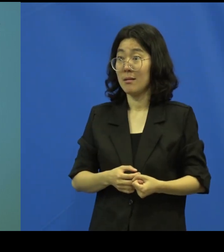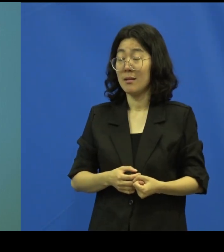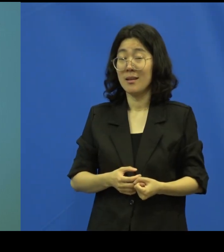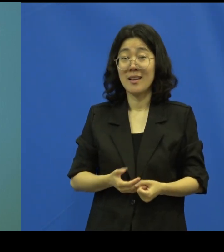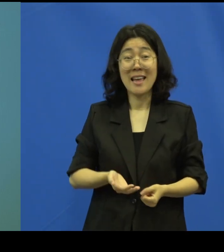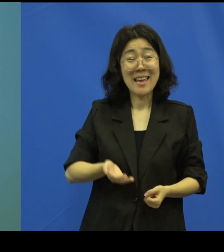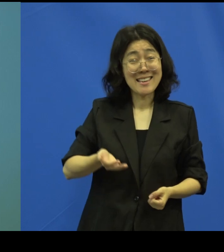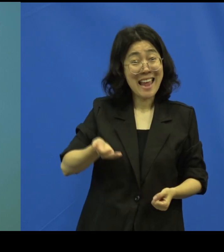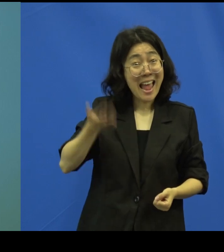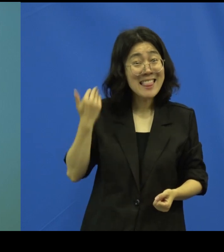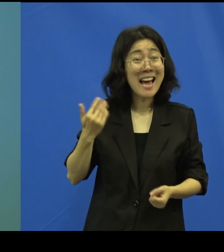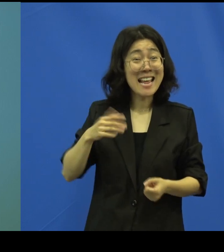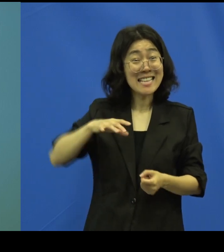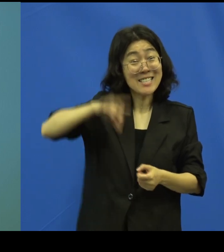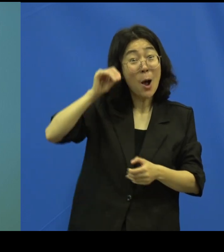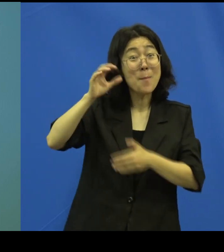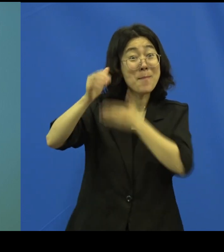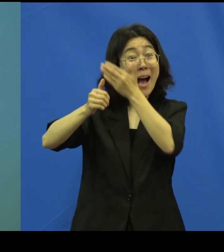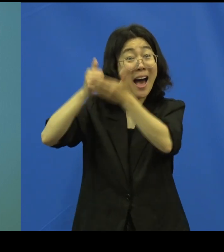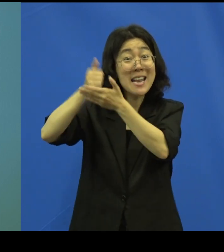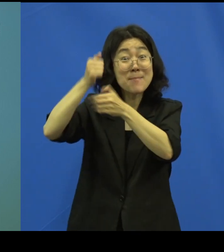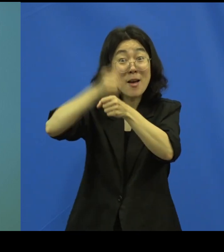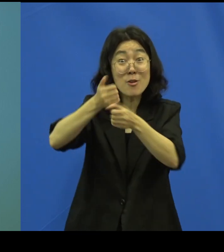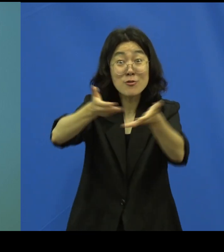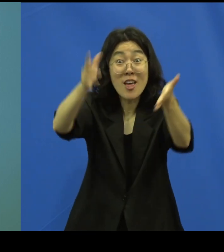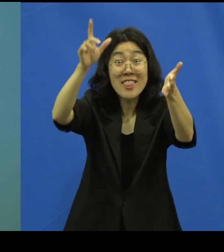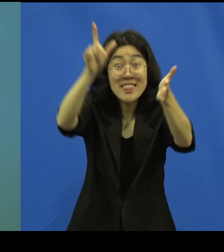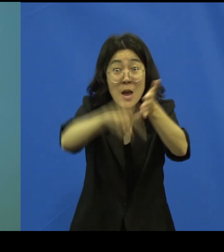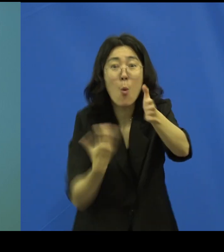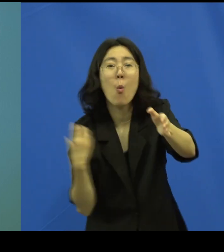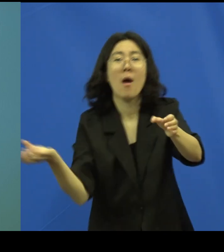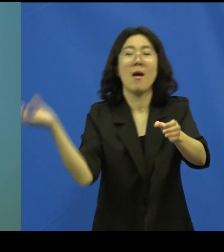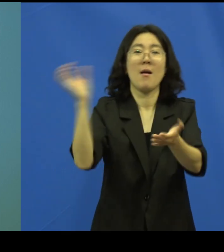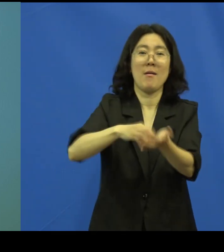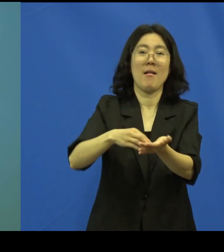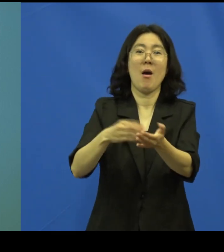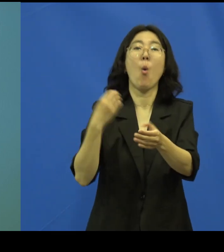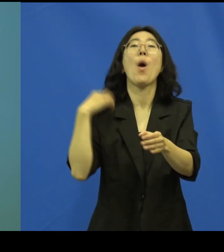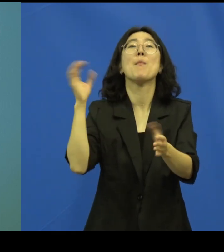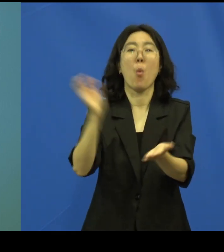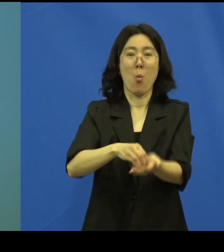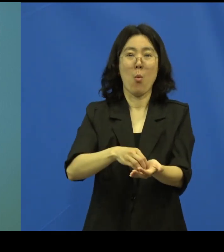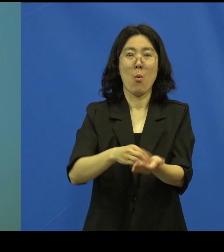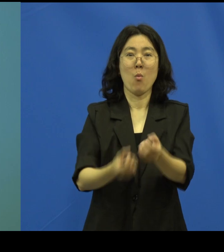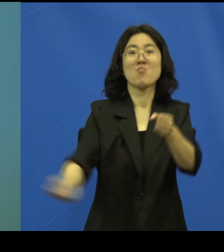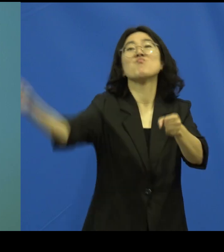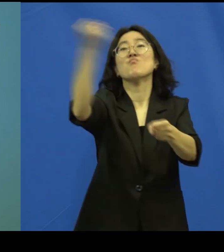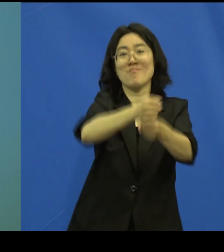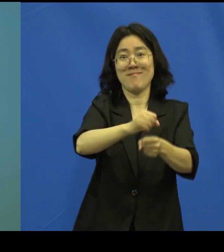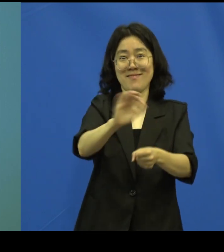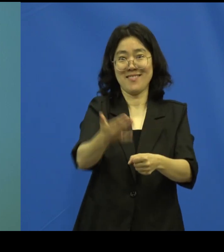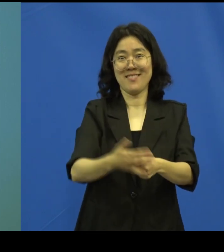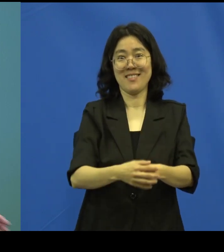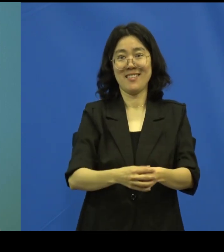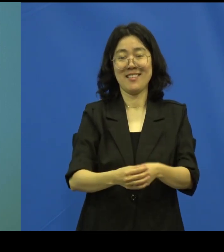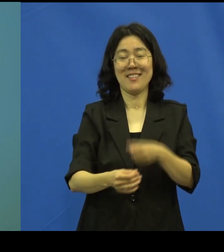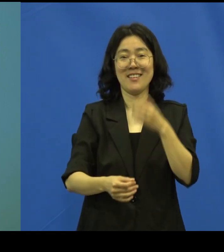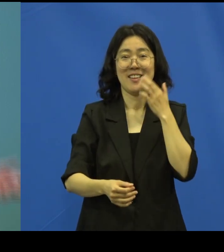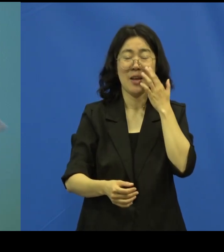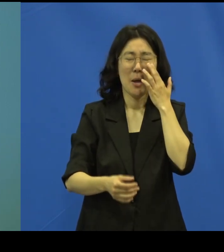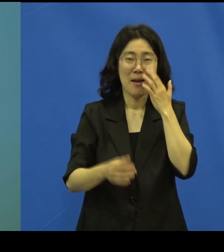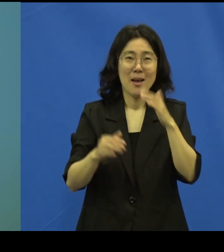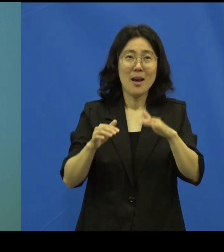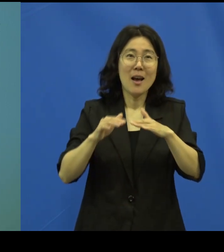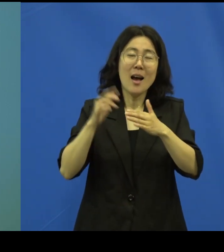겁니다. 그래서 예배의 회복은 만물의 회복을 말하는 거죠. 그래서 그리스도에게 돌려야 할 영광을